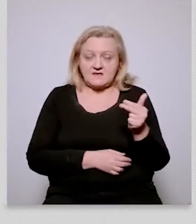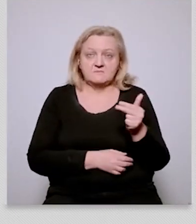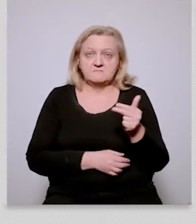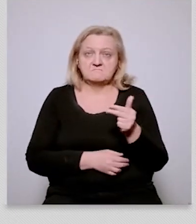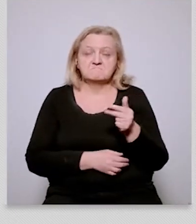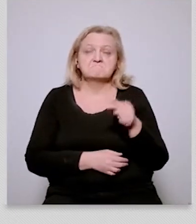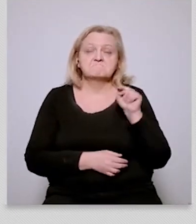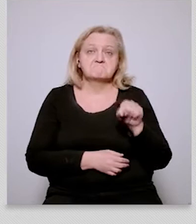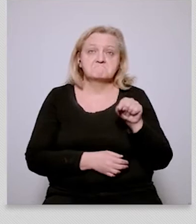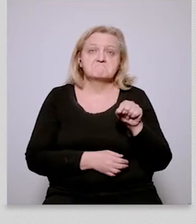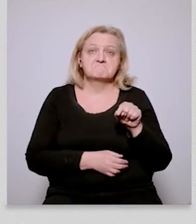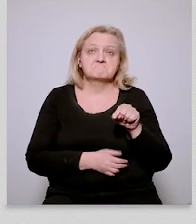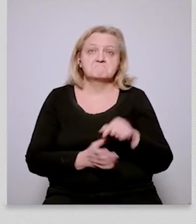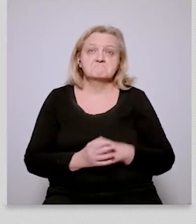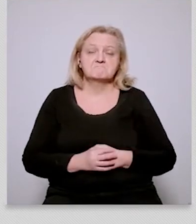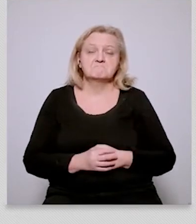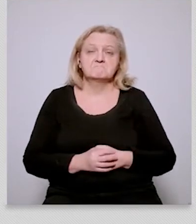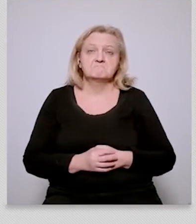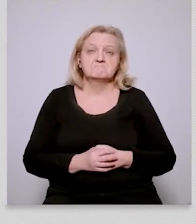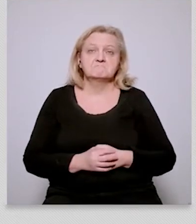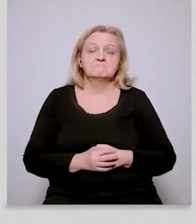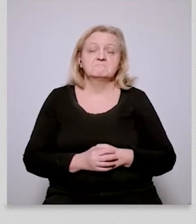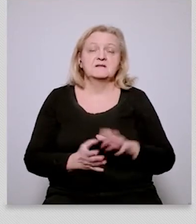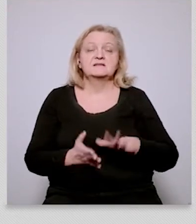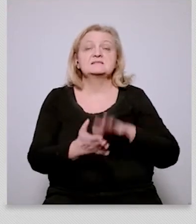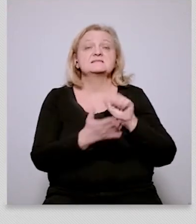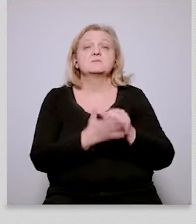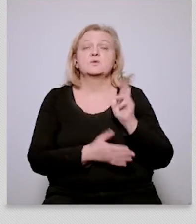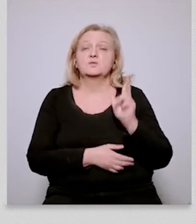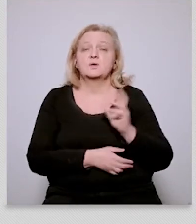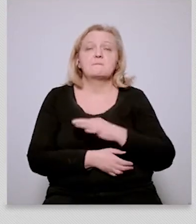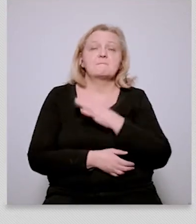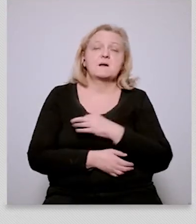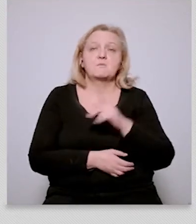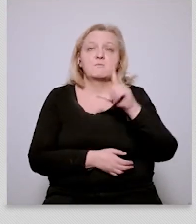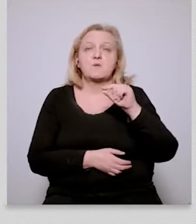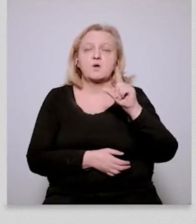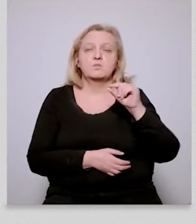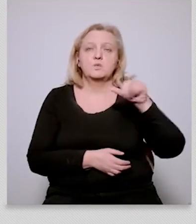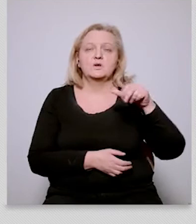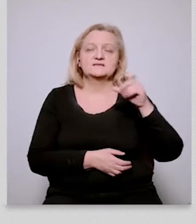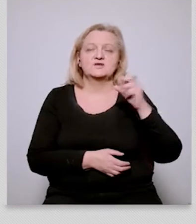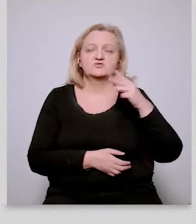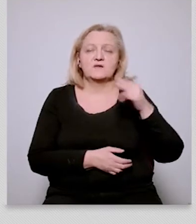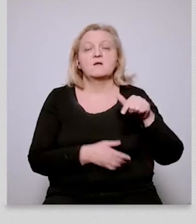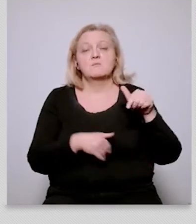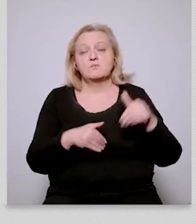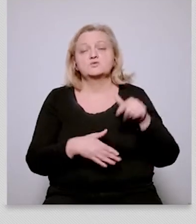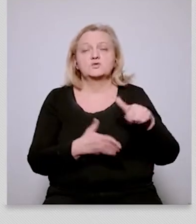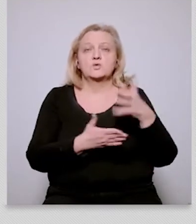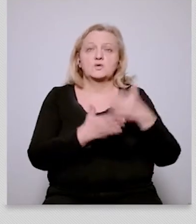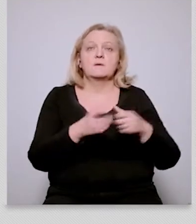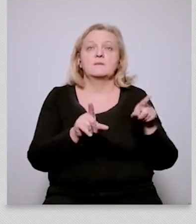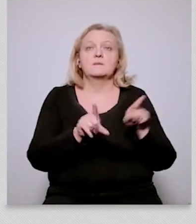zajmą się partie populistyczne i mogą go wykorzystać tak, jak wykorzystały na przykład kwestię